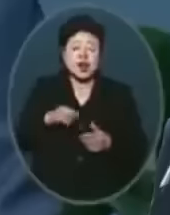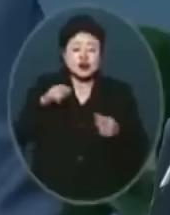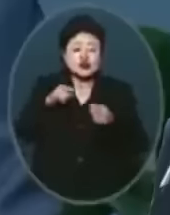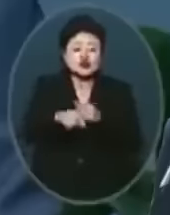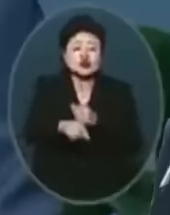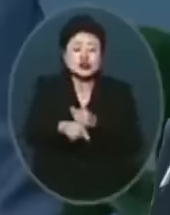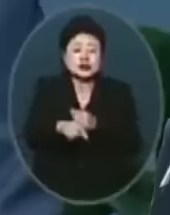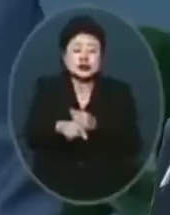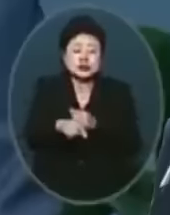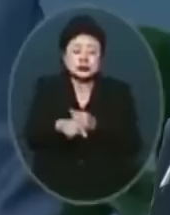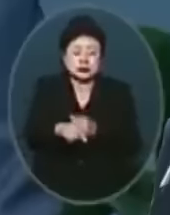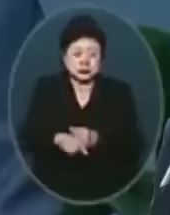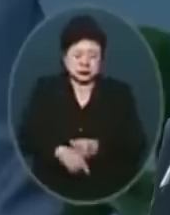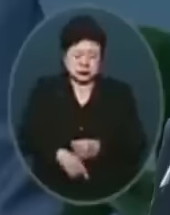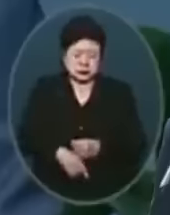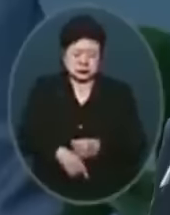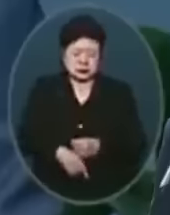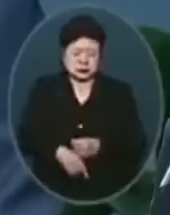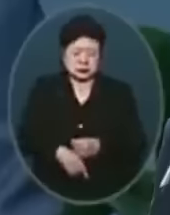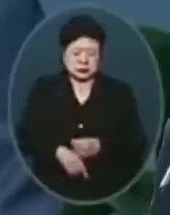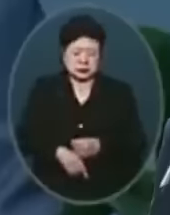죽이는 자에게는 굉장한